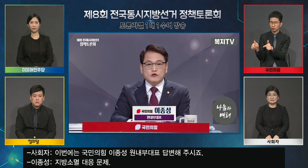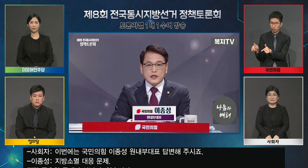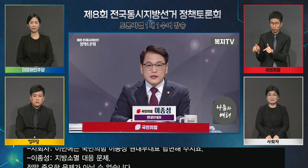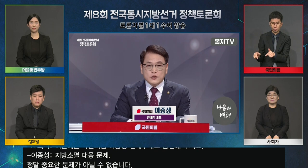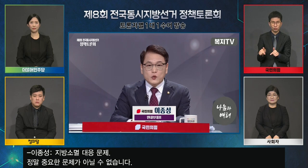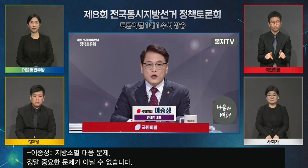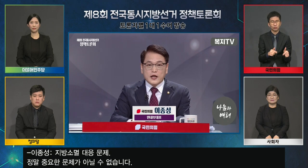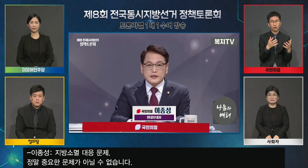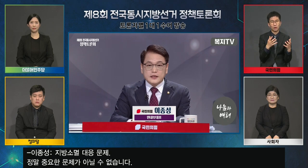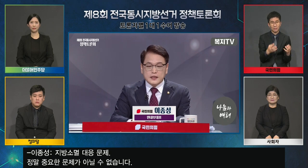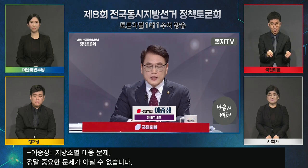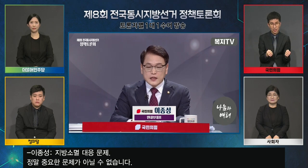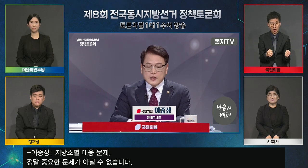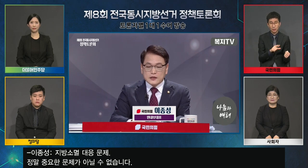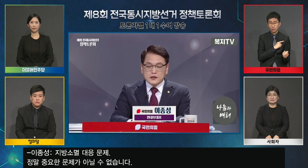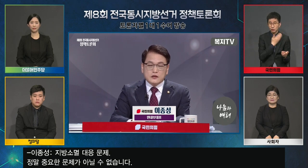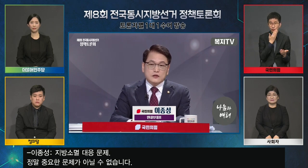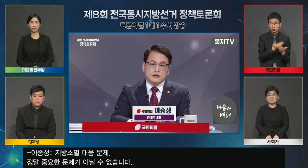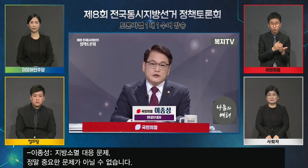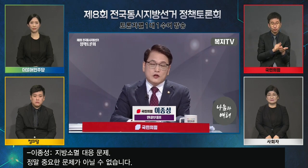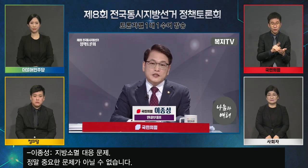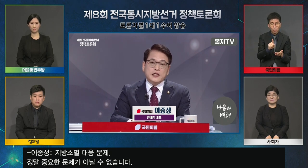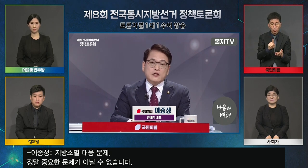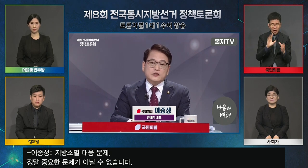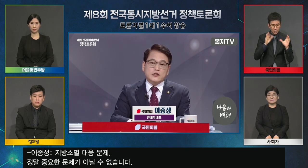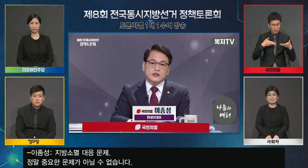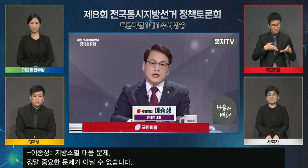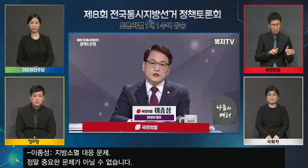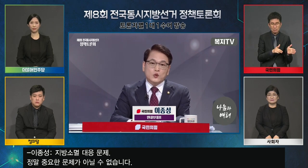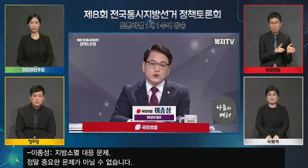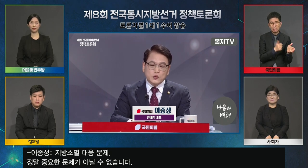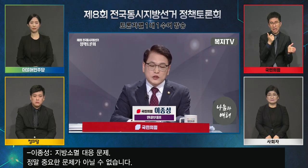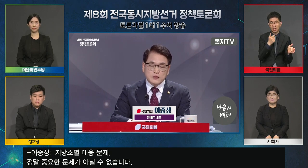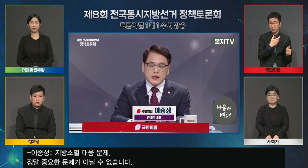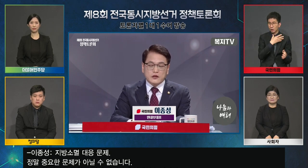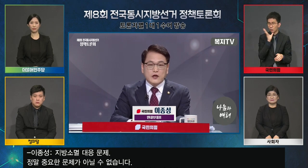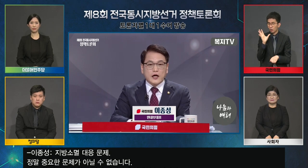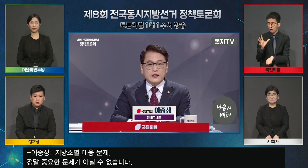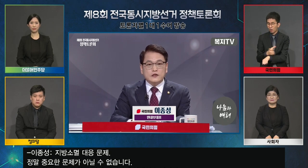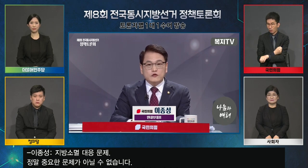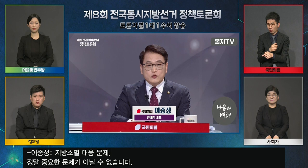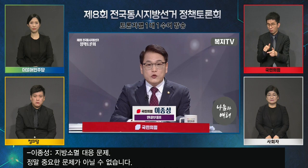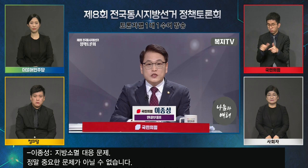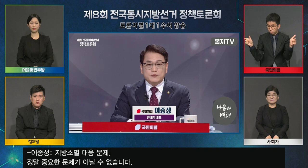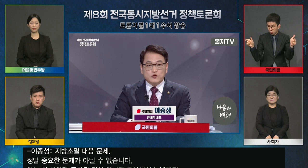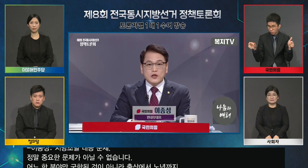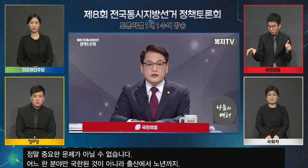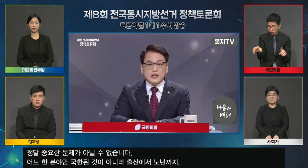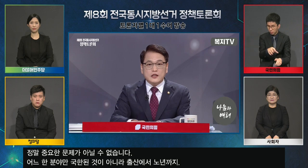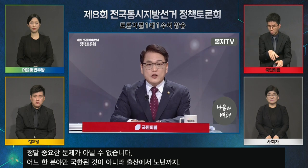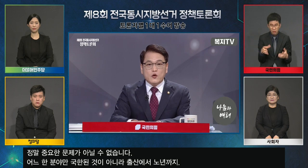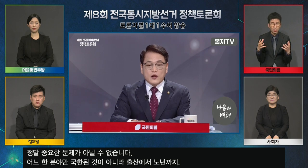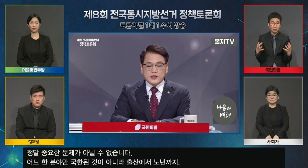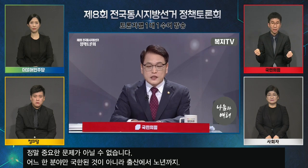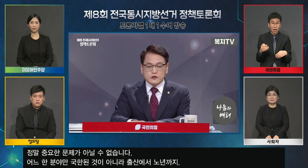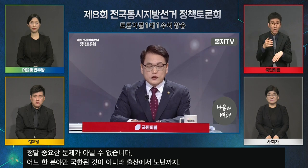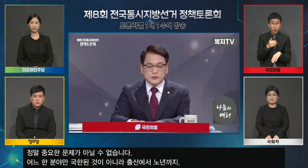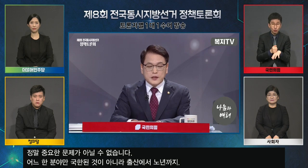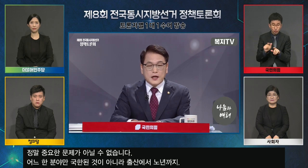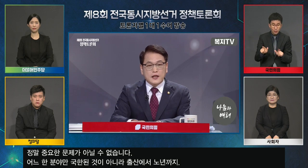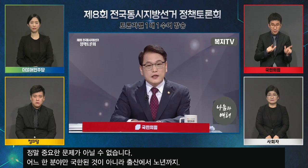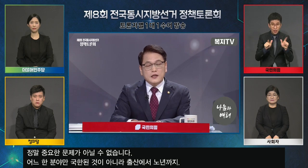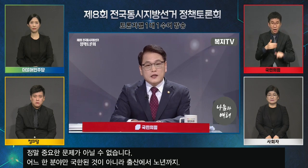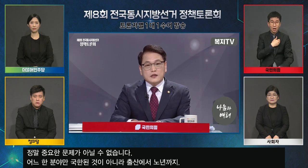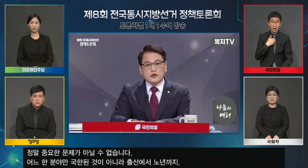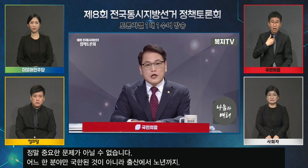아니라 출산에서 노년까지 전생에 걸쳐서 살기 좋은 도시를 만들어야 수도권 집중화 현상을 완화시킬 수